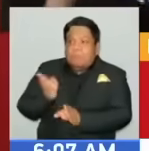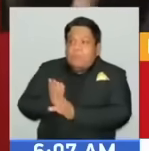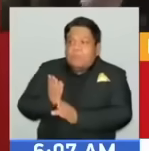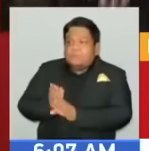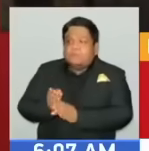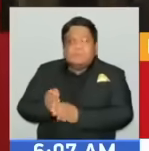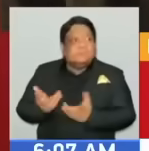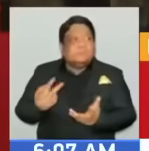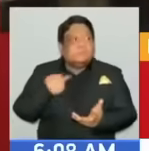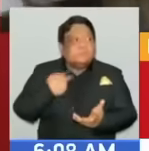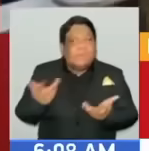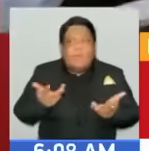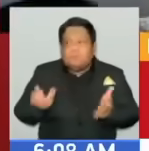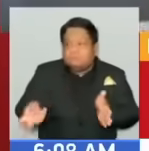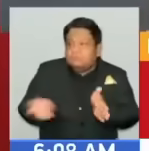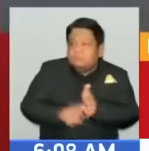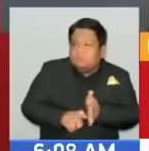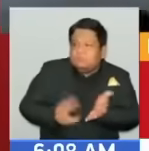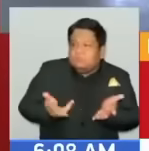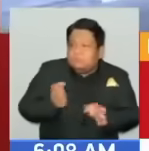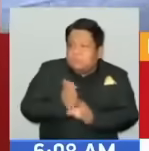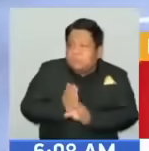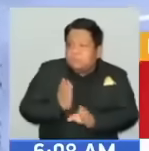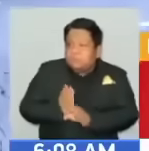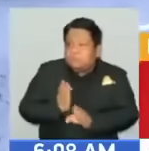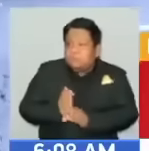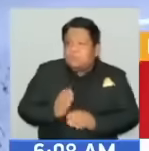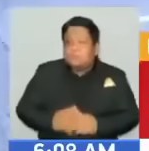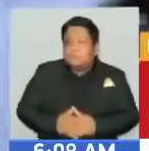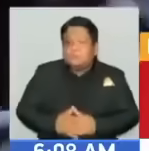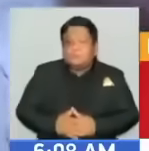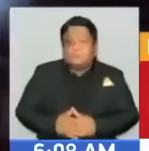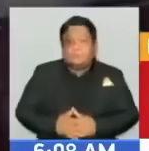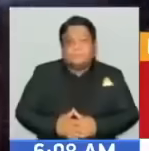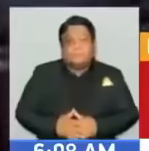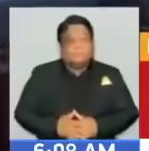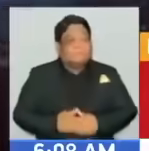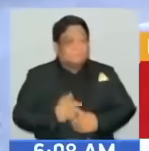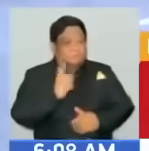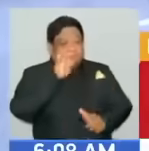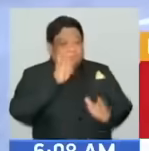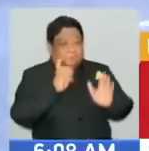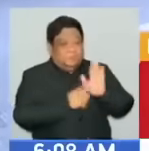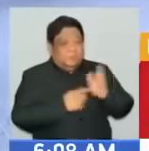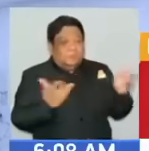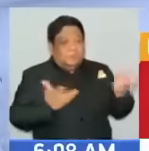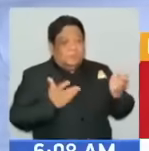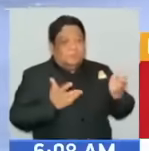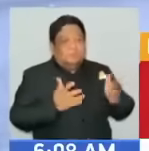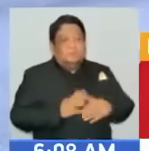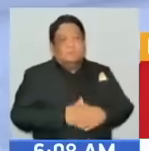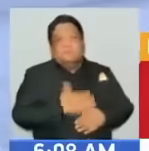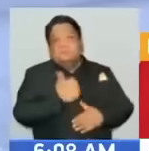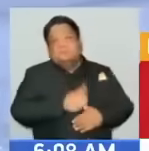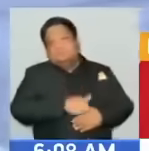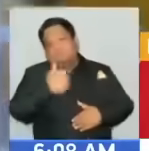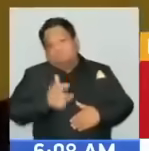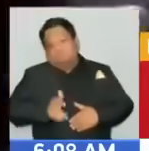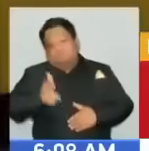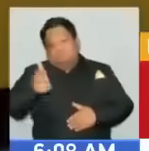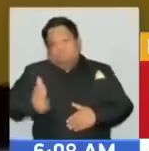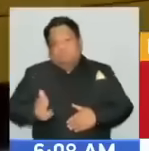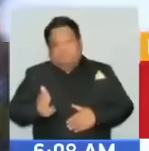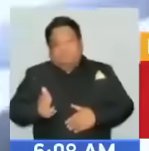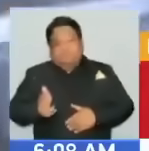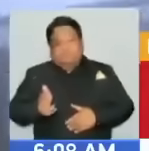kanan natin. Nasa curb side sila. Okay. Kung makikita natin, nasa curb side po yan, alalay po ng Philippine Coast Guard, IAC.